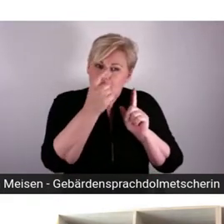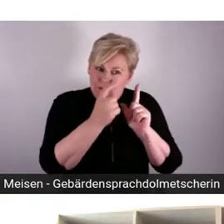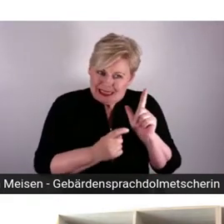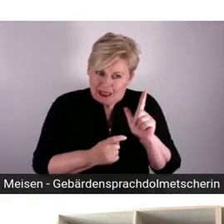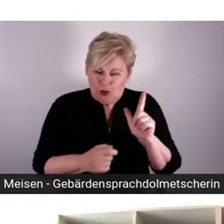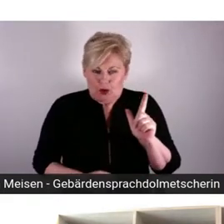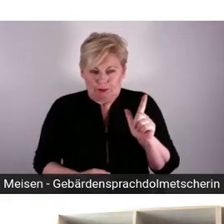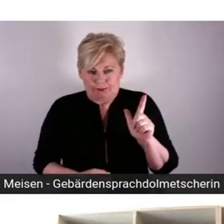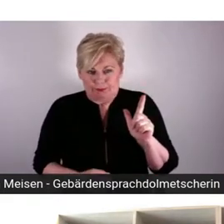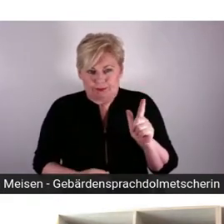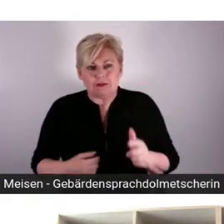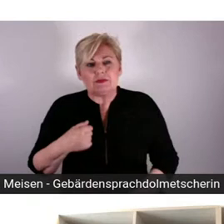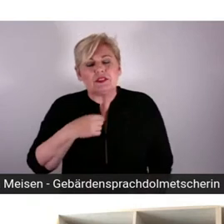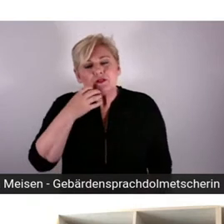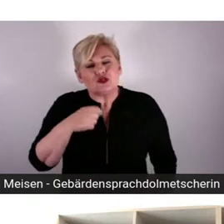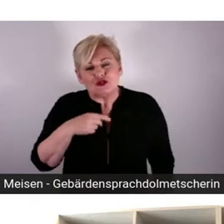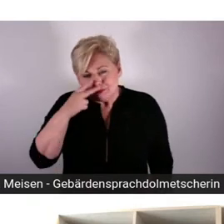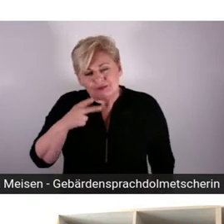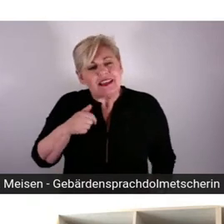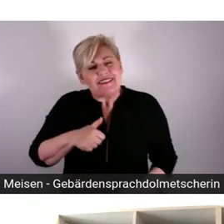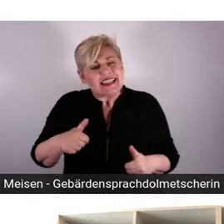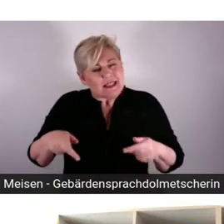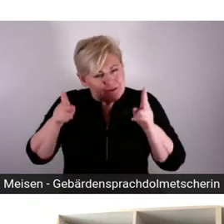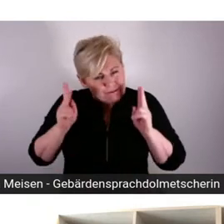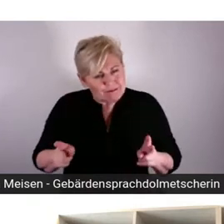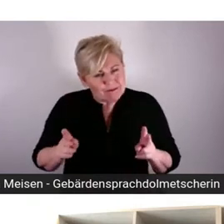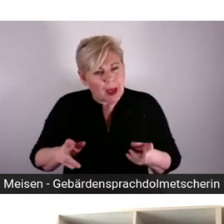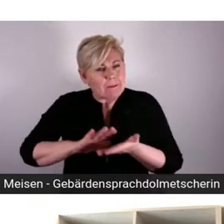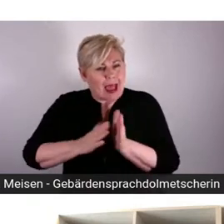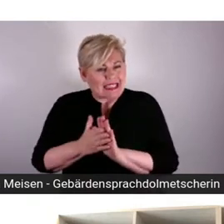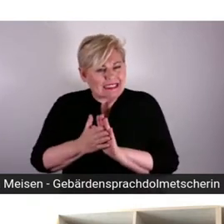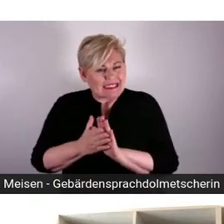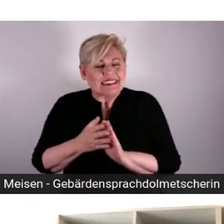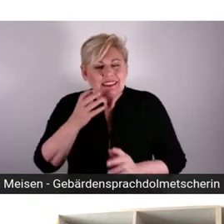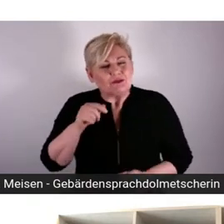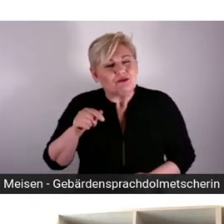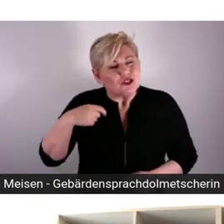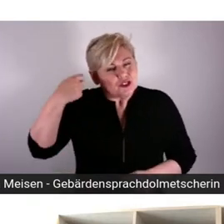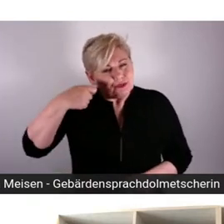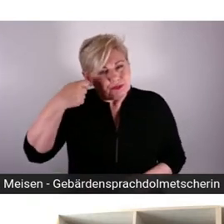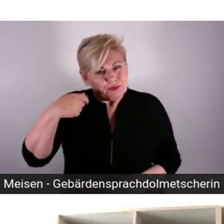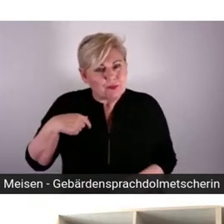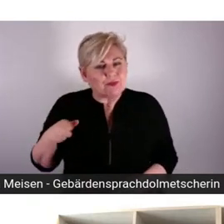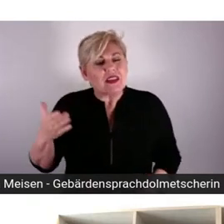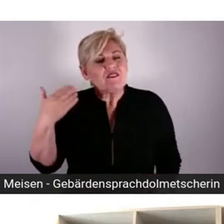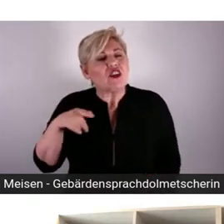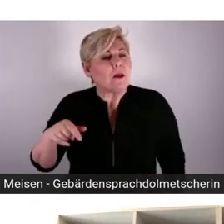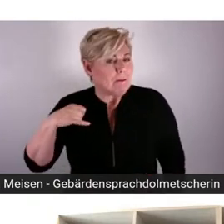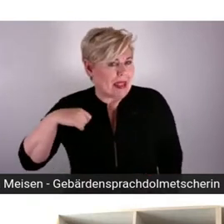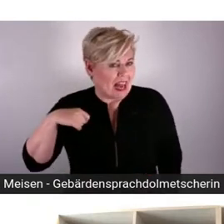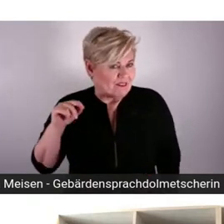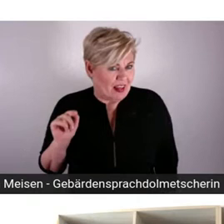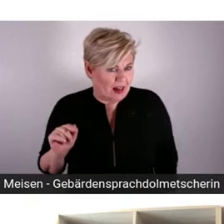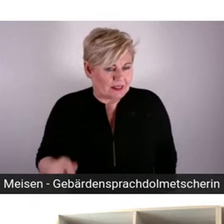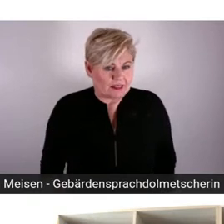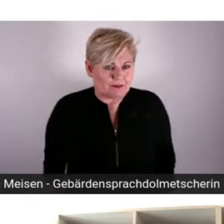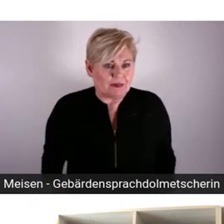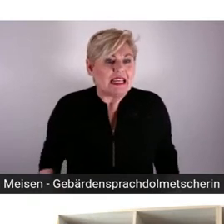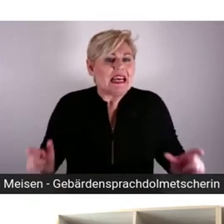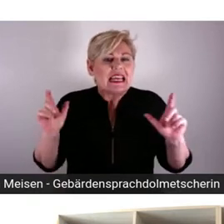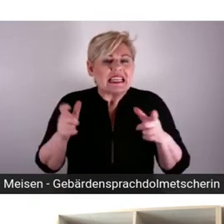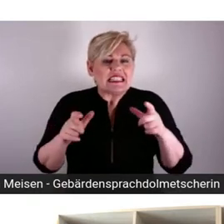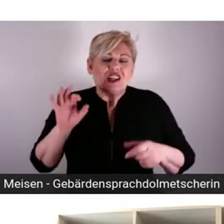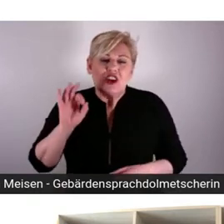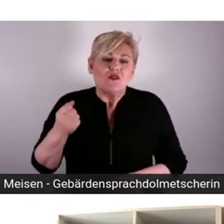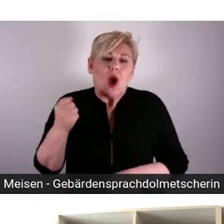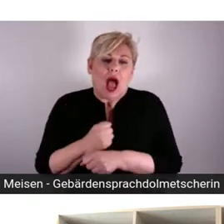wollen einen Blick in die Praxis werfen und haben dafür einen Einspieler vorbereitet. Der kommt aus Bielefeld von der Gesellschaft für